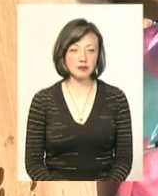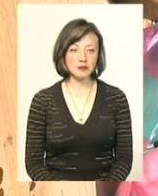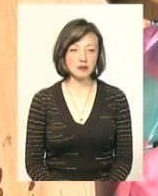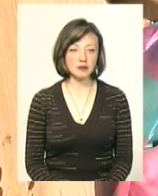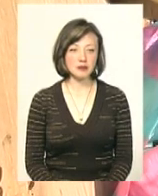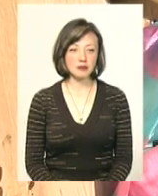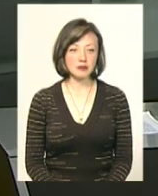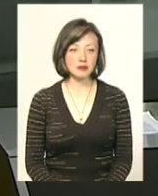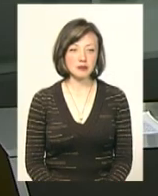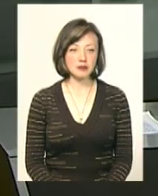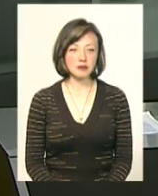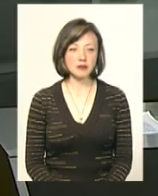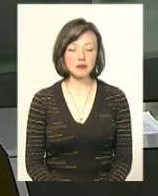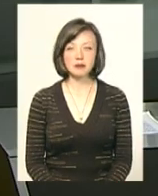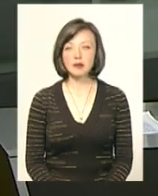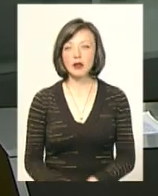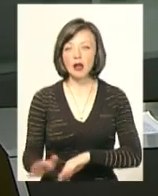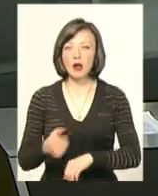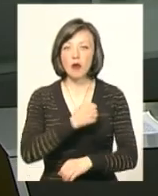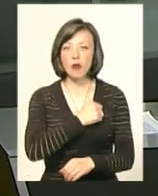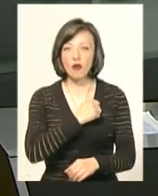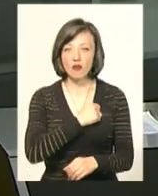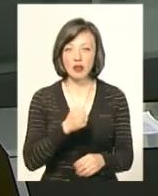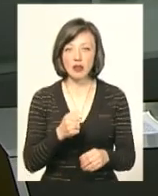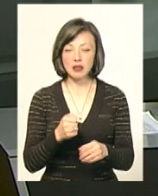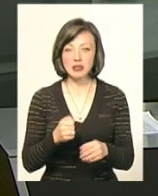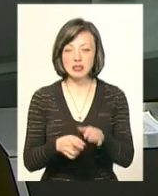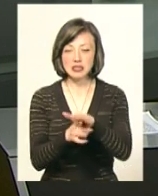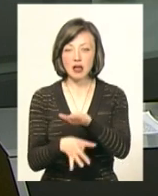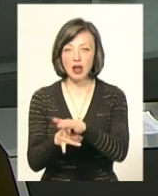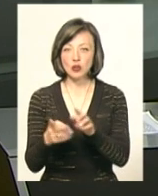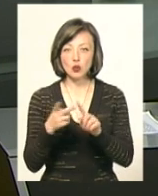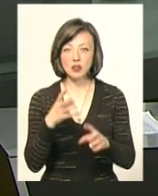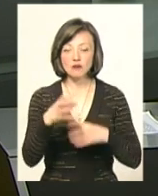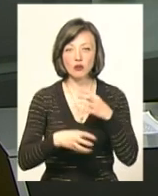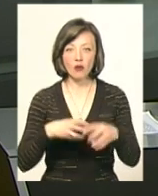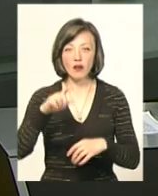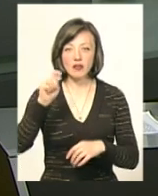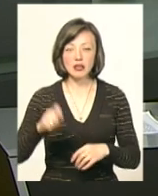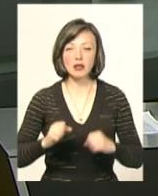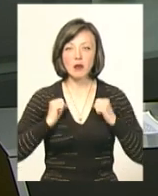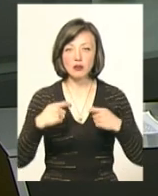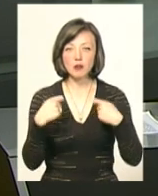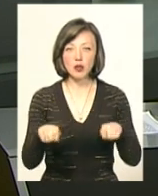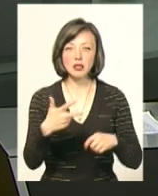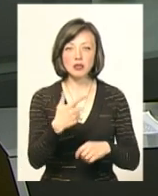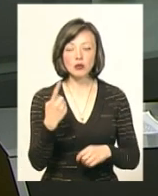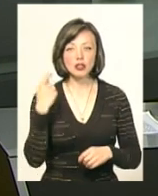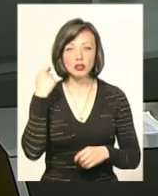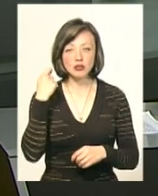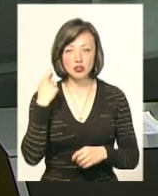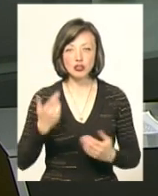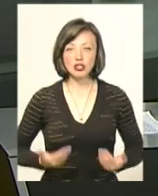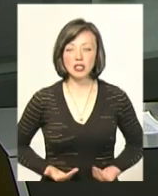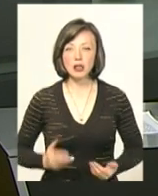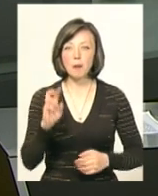Центр. Бойові снаряди часів Другої світової війни намагався продати 31-річний житель села Довгалівка Білогірського